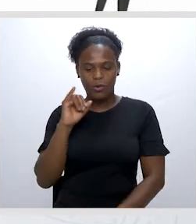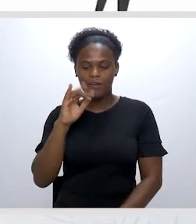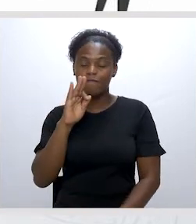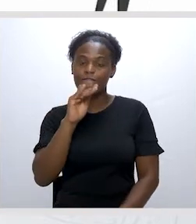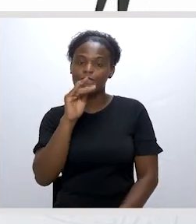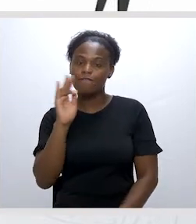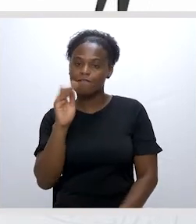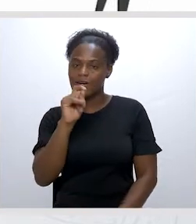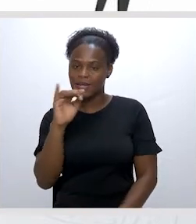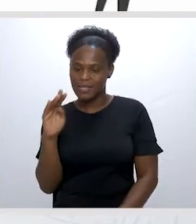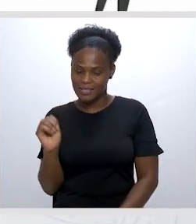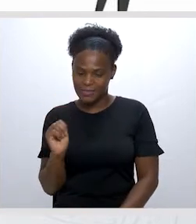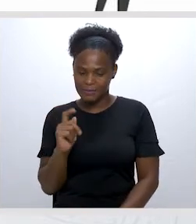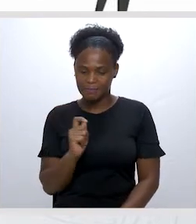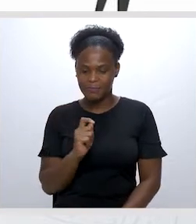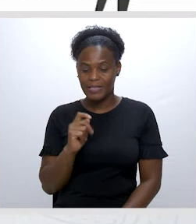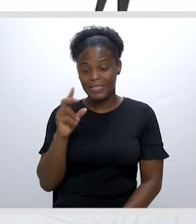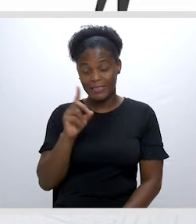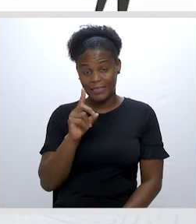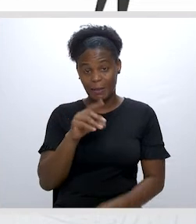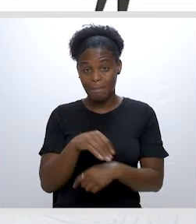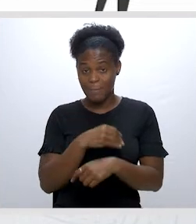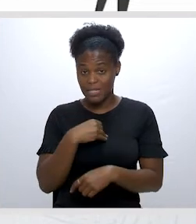6. Un médecin.